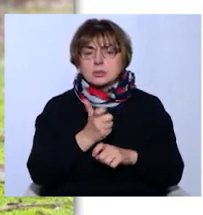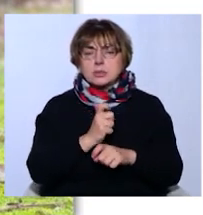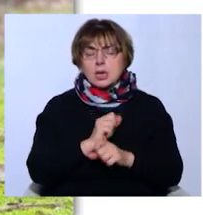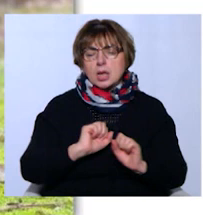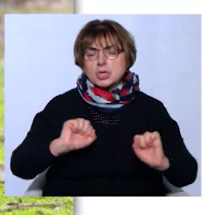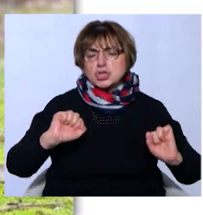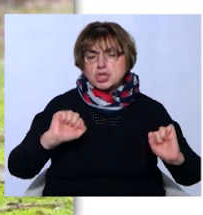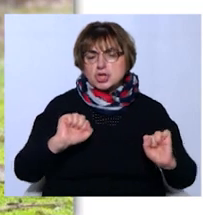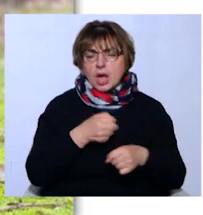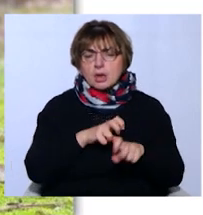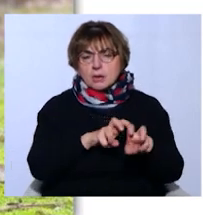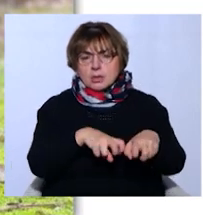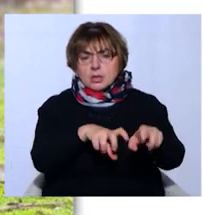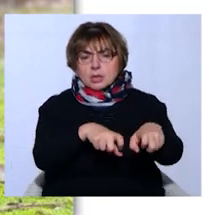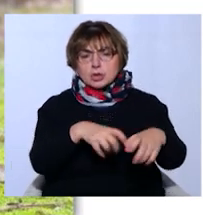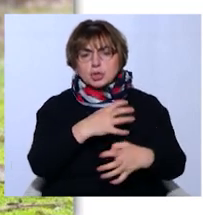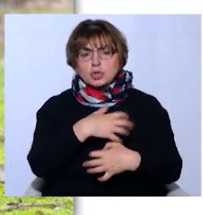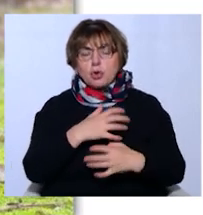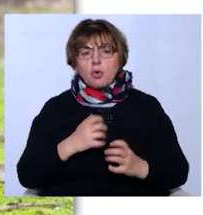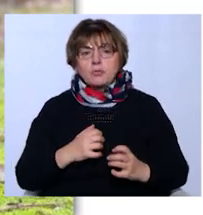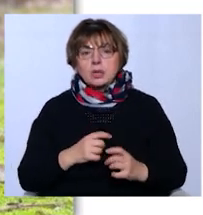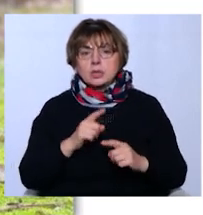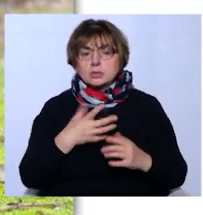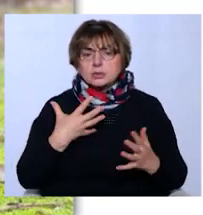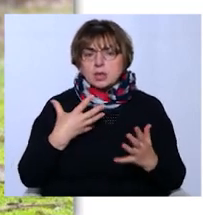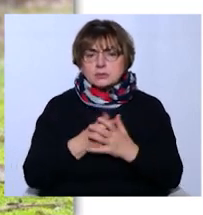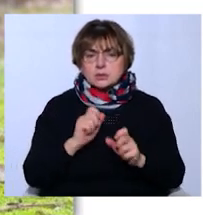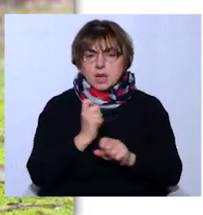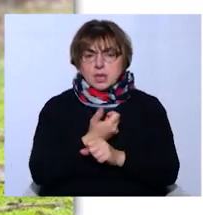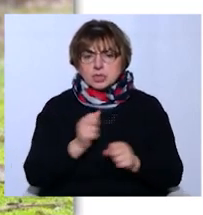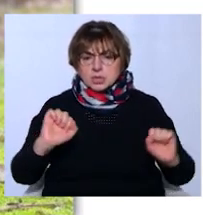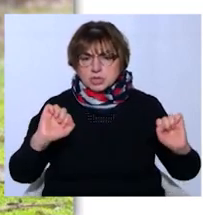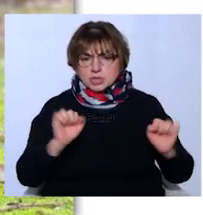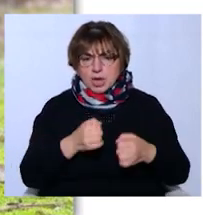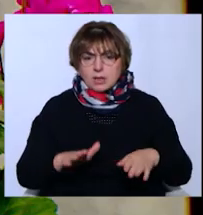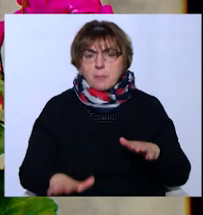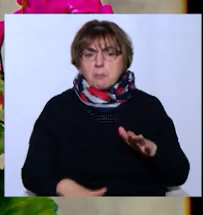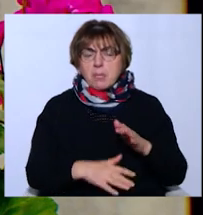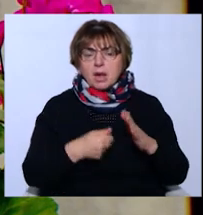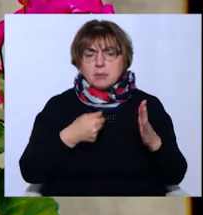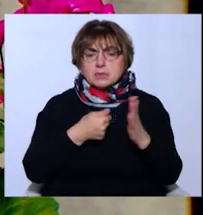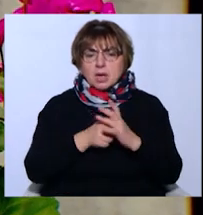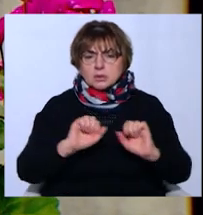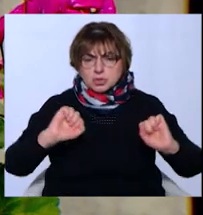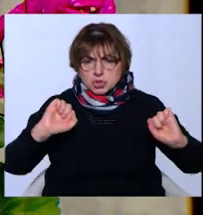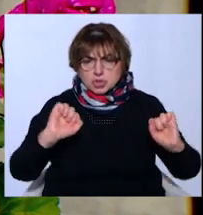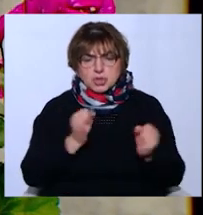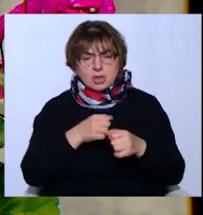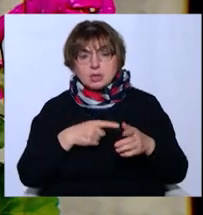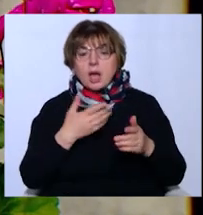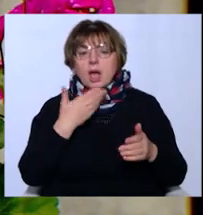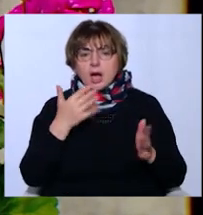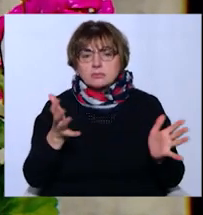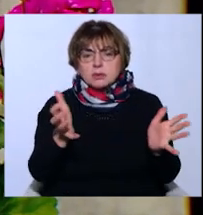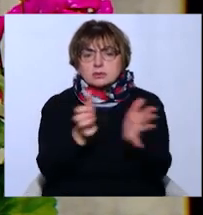ყველაზე სწრაფი ცხოველი. ეს თავისი სწრაფი ფეხების დახმარებით ძალიან ადვილად